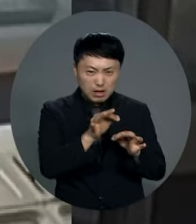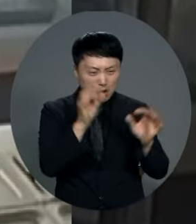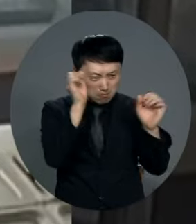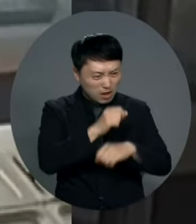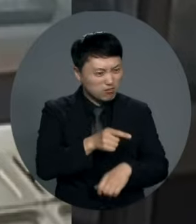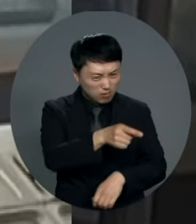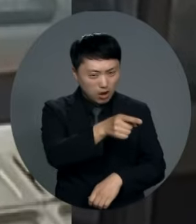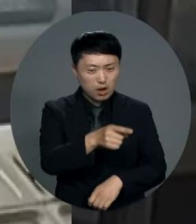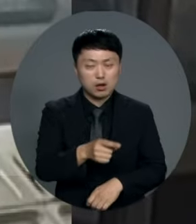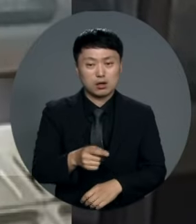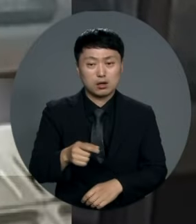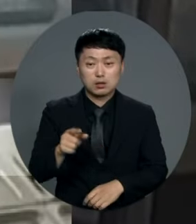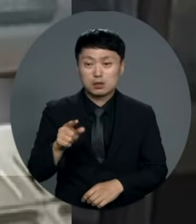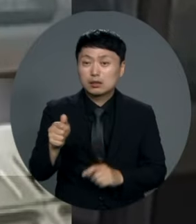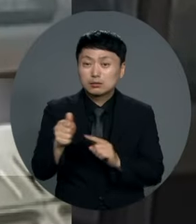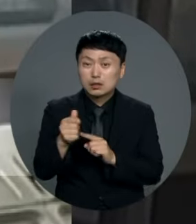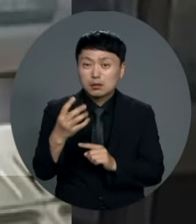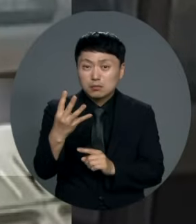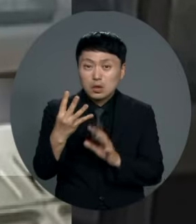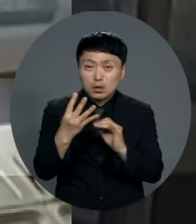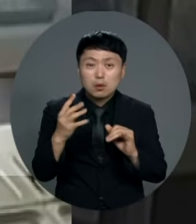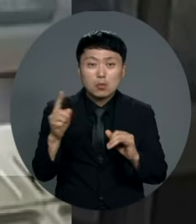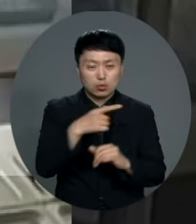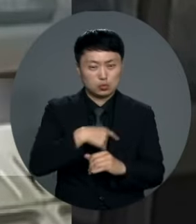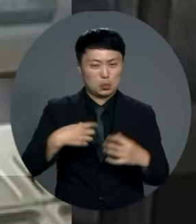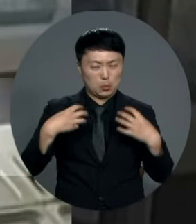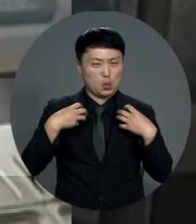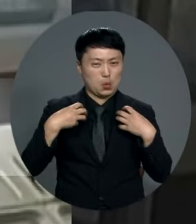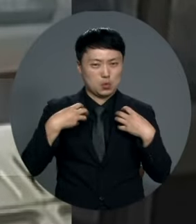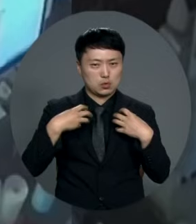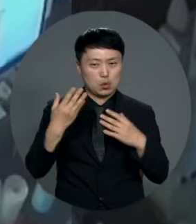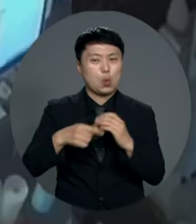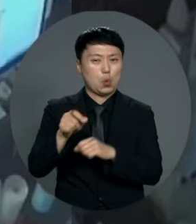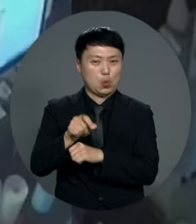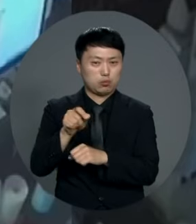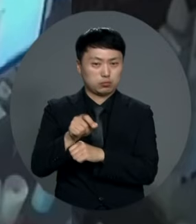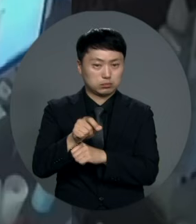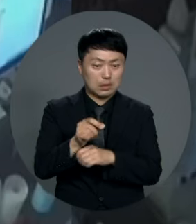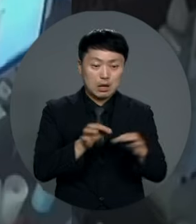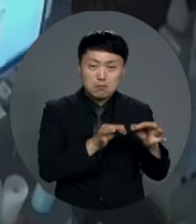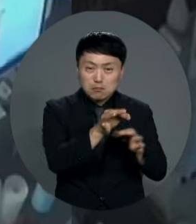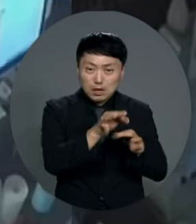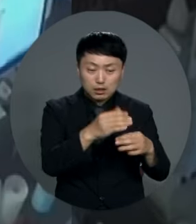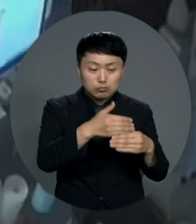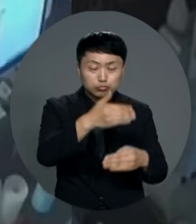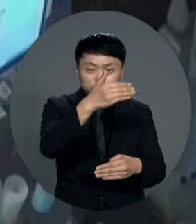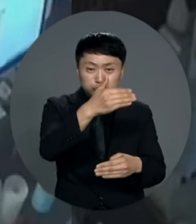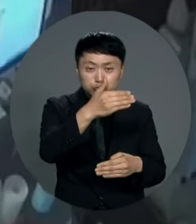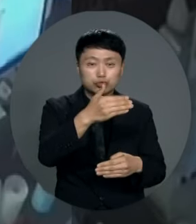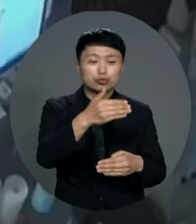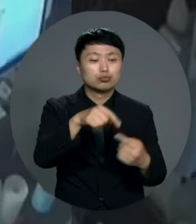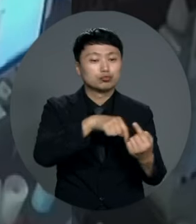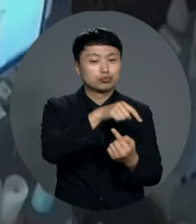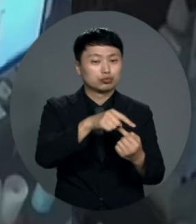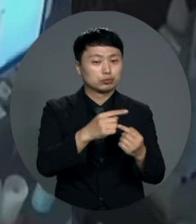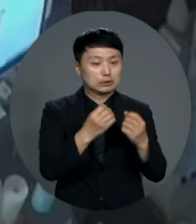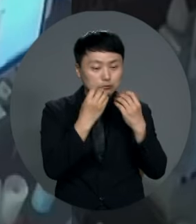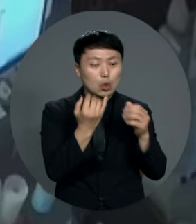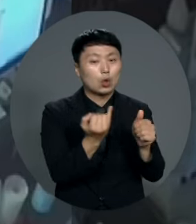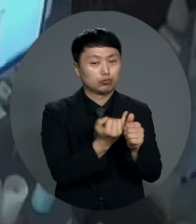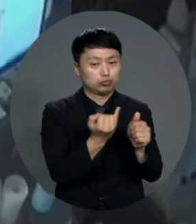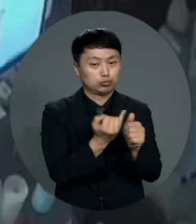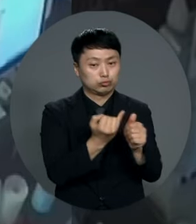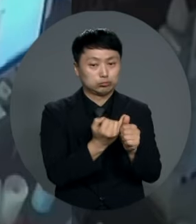손님 4명 대구 중구청 소속 공무원들이었습니다. 가게 문을 연 지 1년도 안 된 신혼부부는 영문도 모른